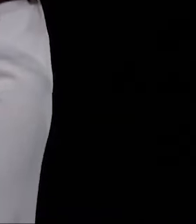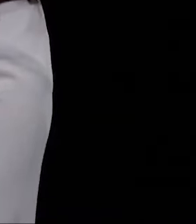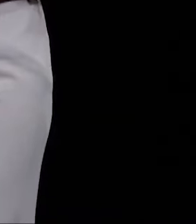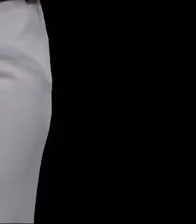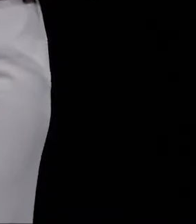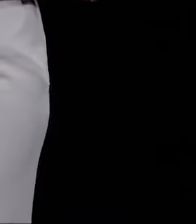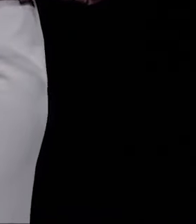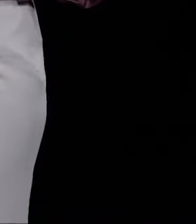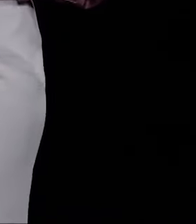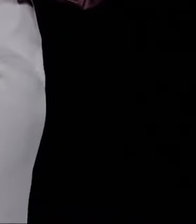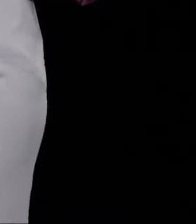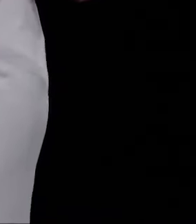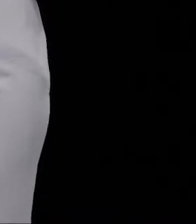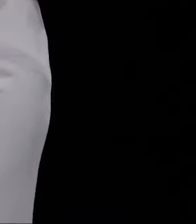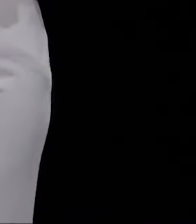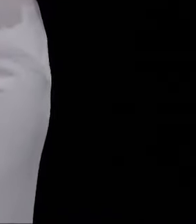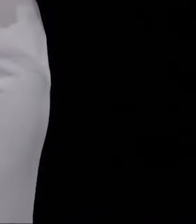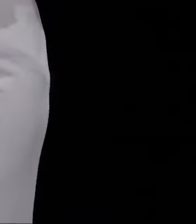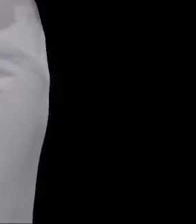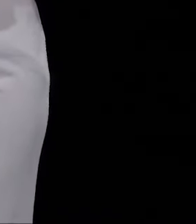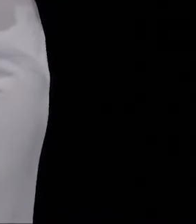뉴스 유튜브 구독으로 함께하세요